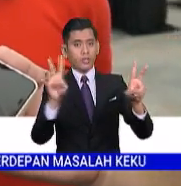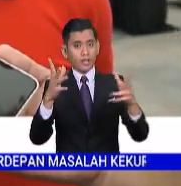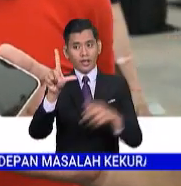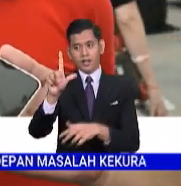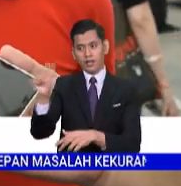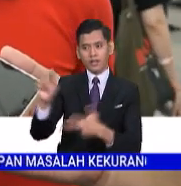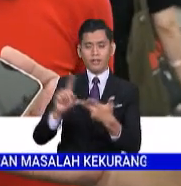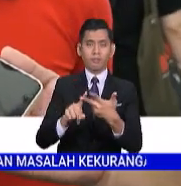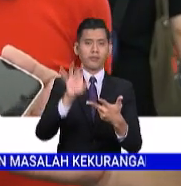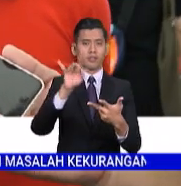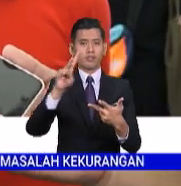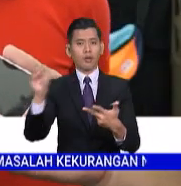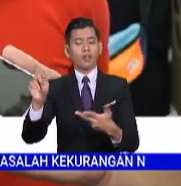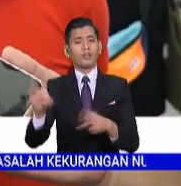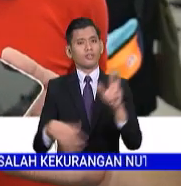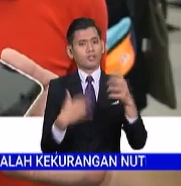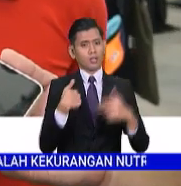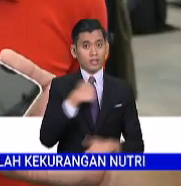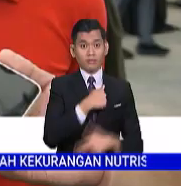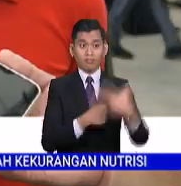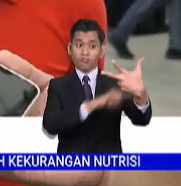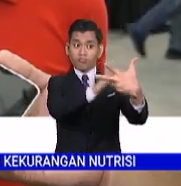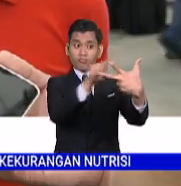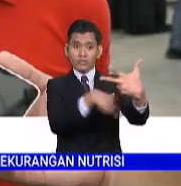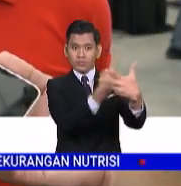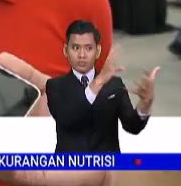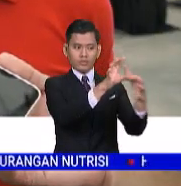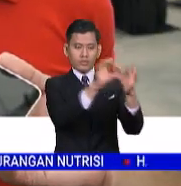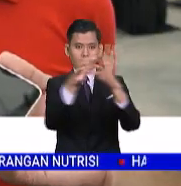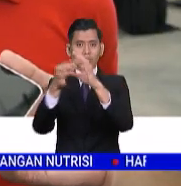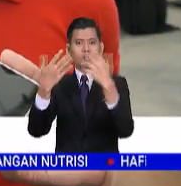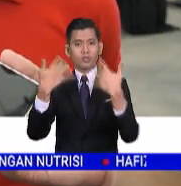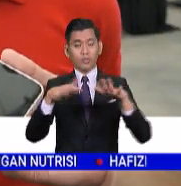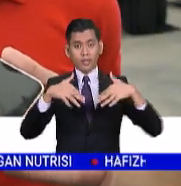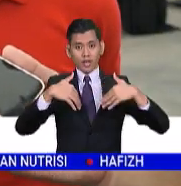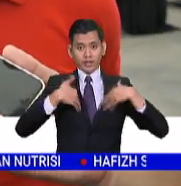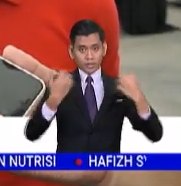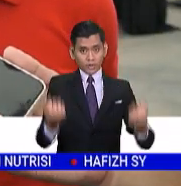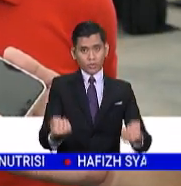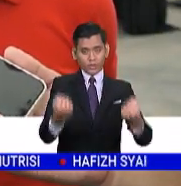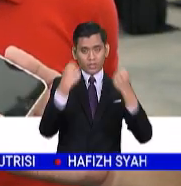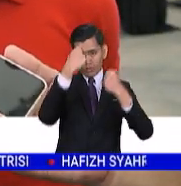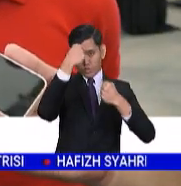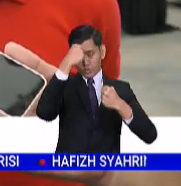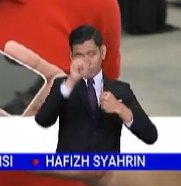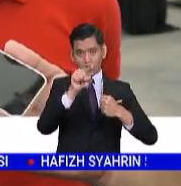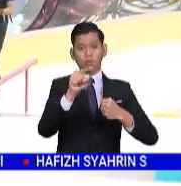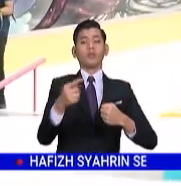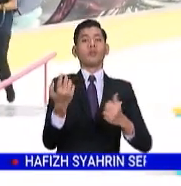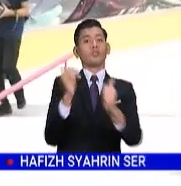Brisbane 32. Jadi kita nampak 3 cycle Olimpik ni memang dah ada strong foundation untuk skateboarding.